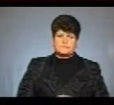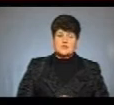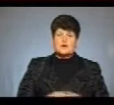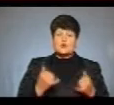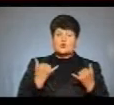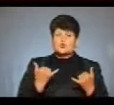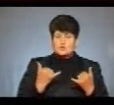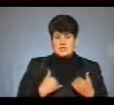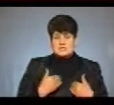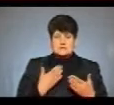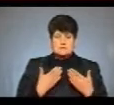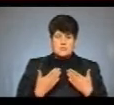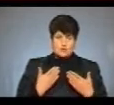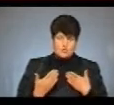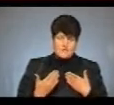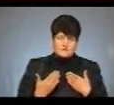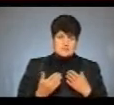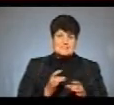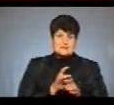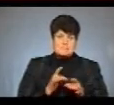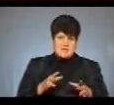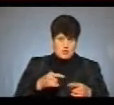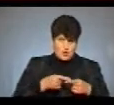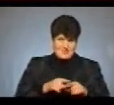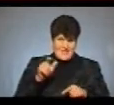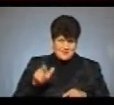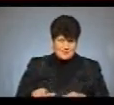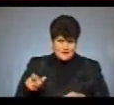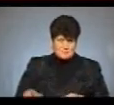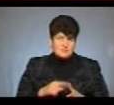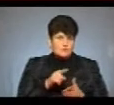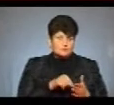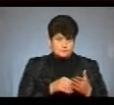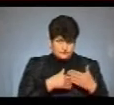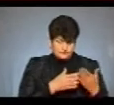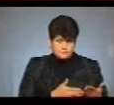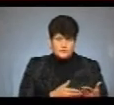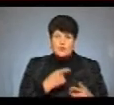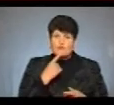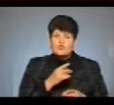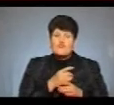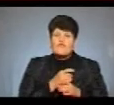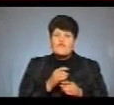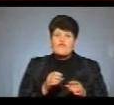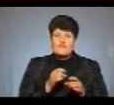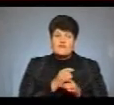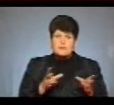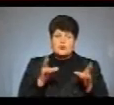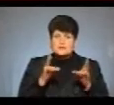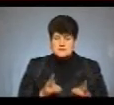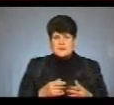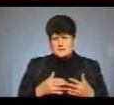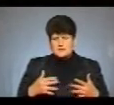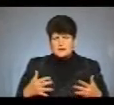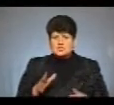Сьогодні я спілкувався саме з піротехніками, задавав їм це питання. Вони говорять, що, наприклад, вибухонебезпечні предмети часів Першої